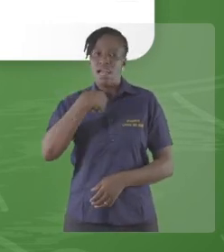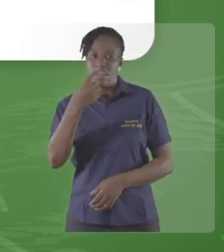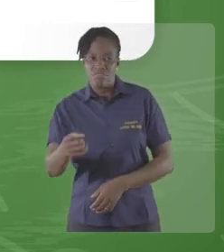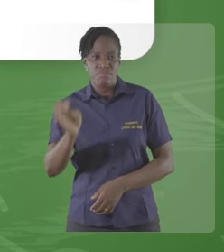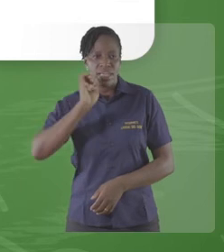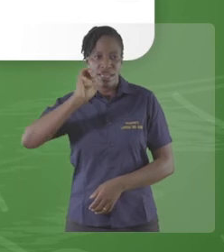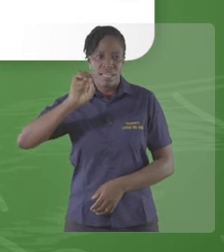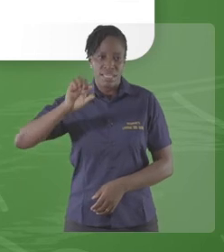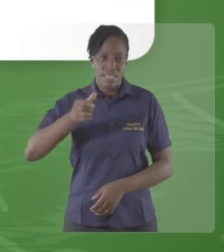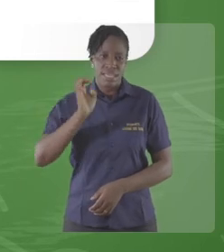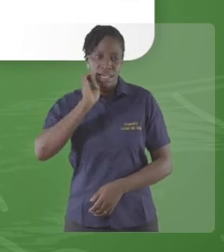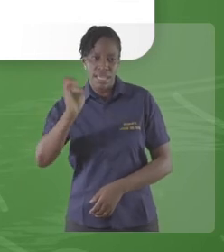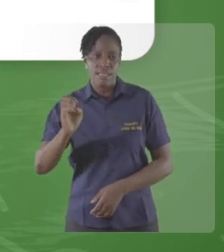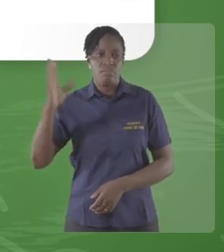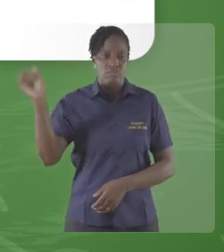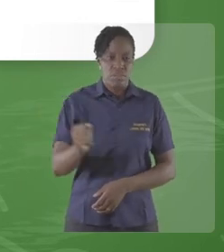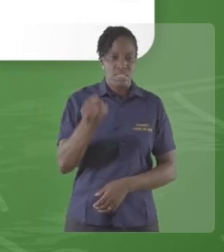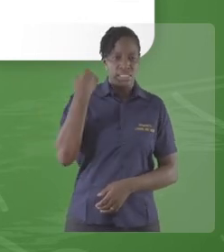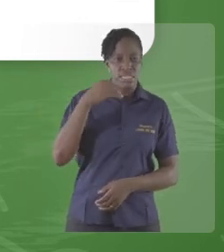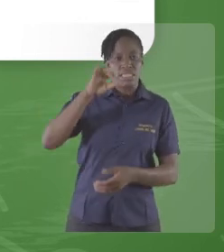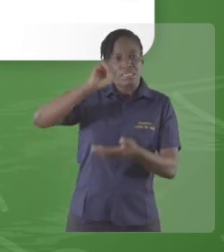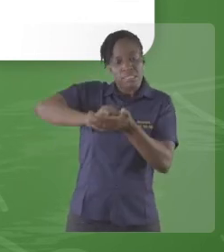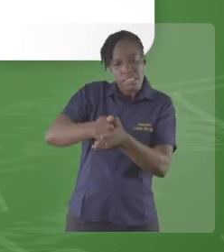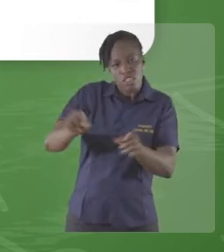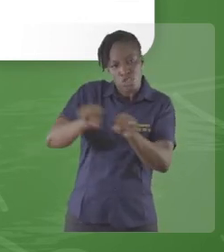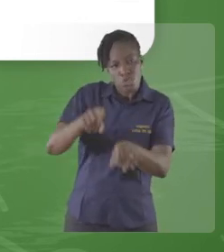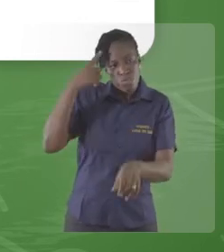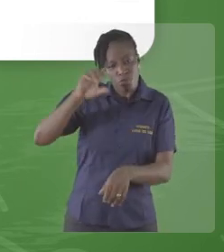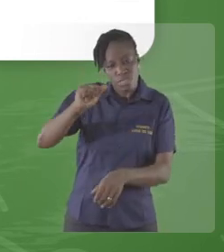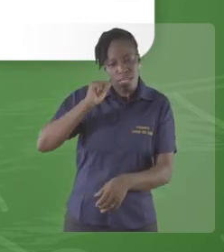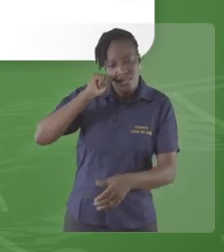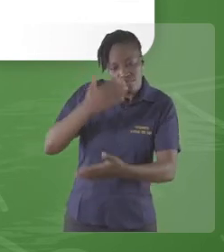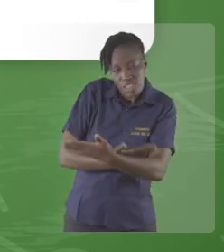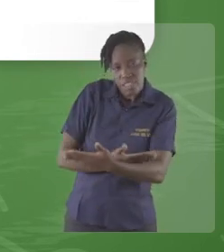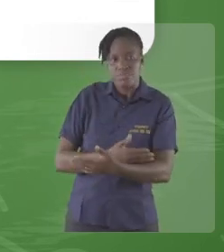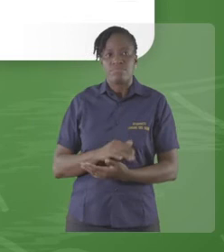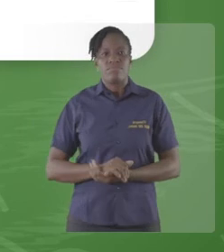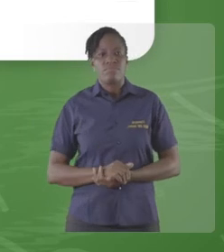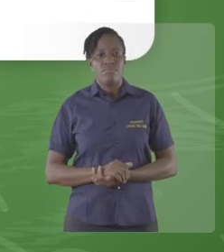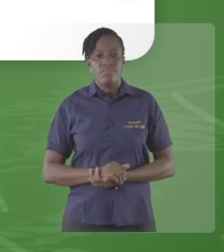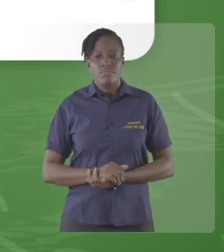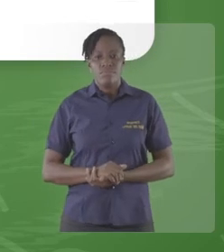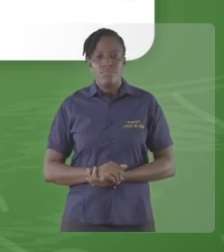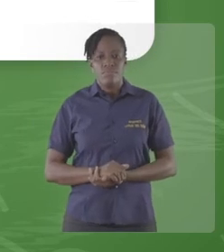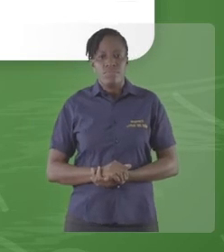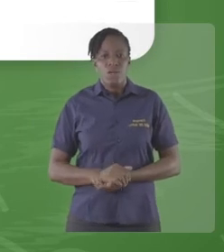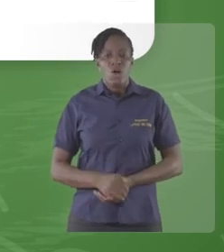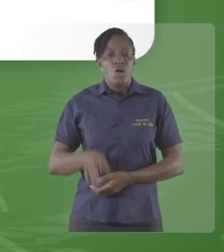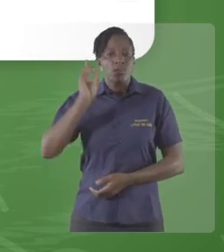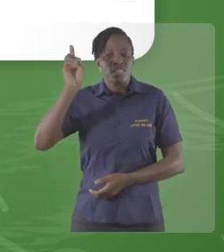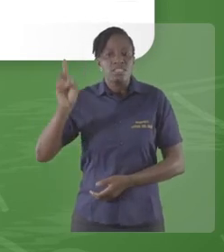chaussures pour sa fille ». Vous voyez ici qu'au style direct, le «